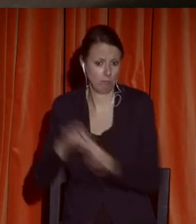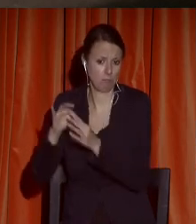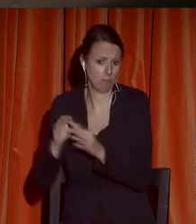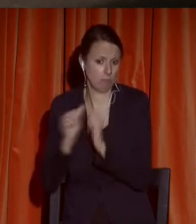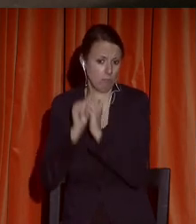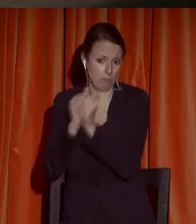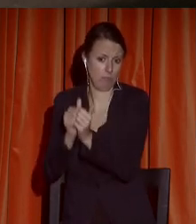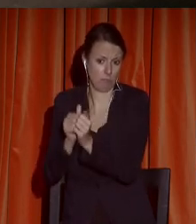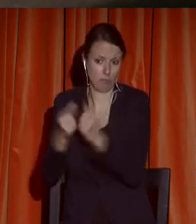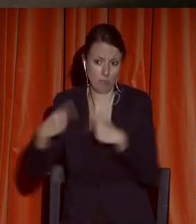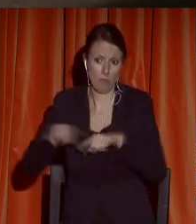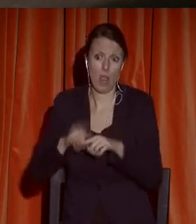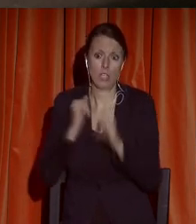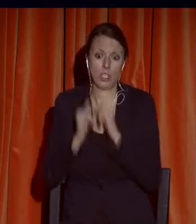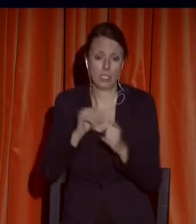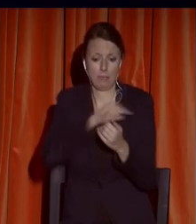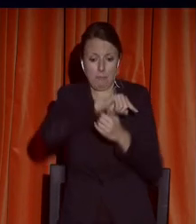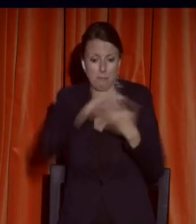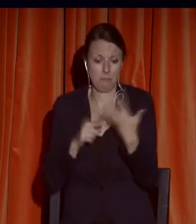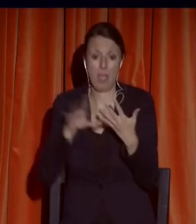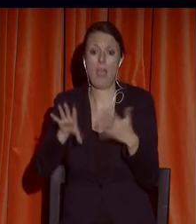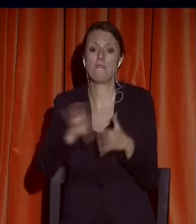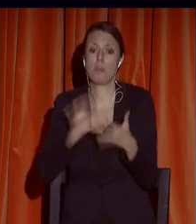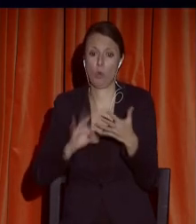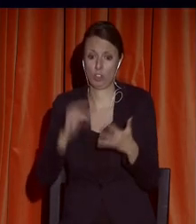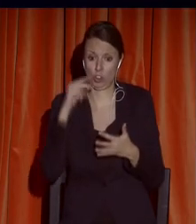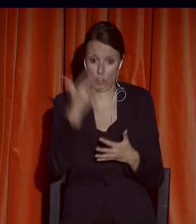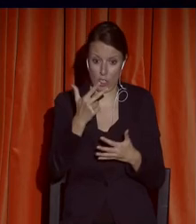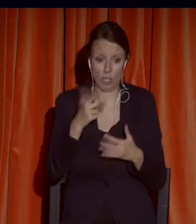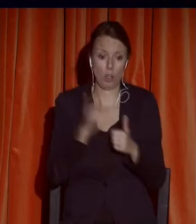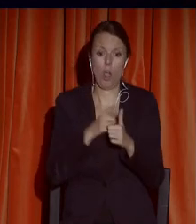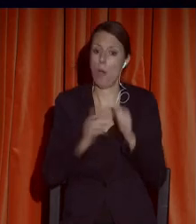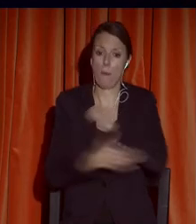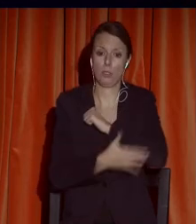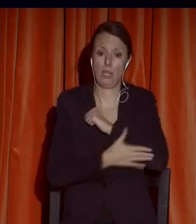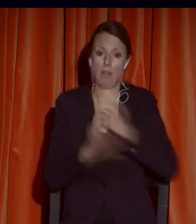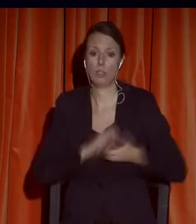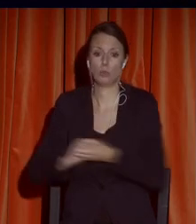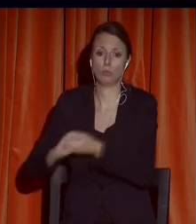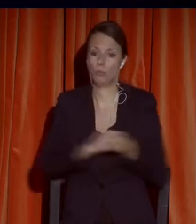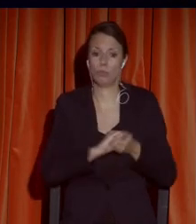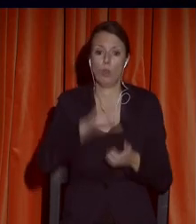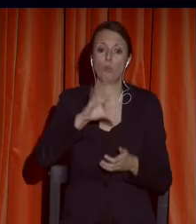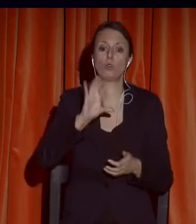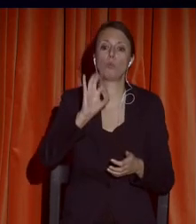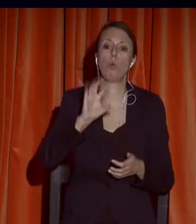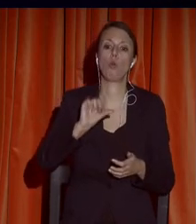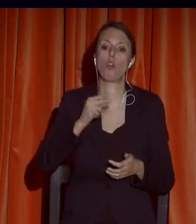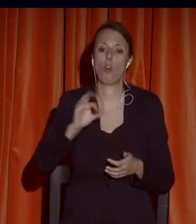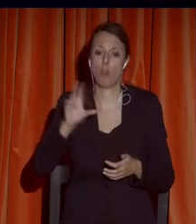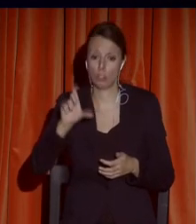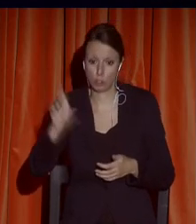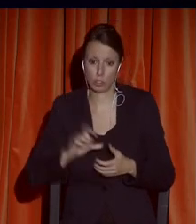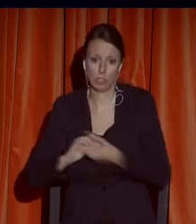miała wybrać trzy rzeczy z tych drogowskazów, to zaczęłabym od wspólnotowości. A zaczęłabym od wspólnotowości